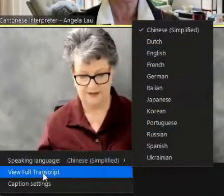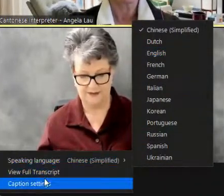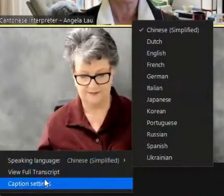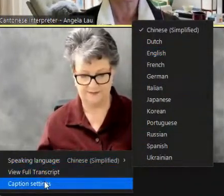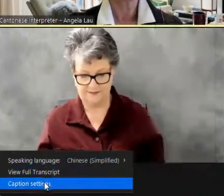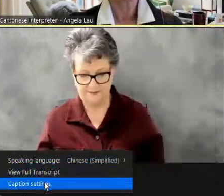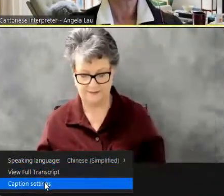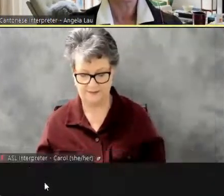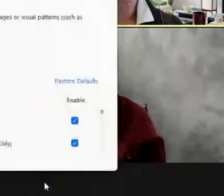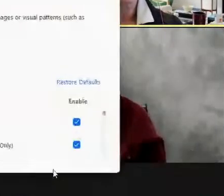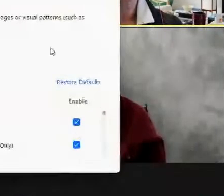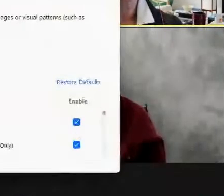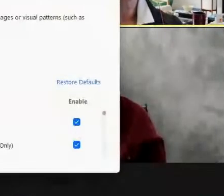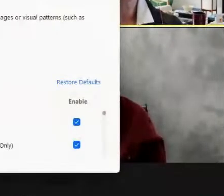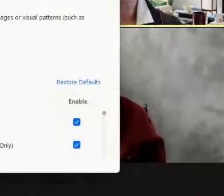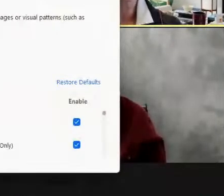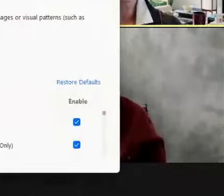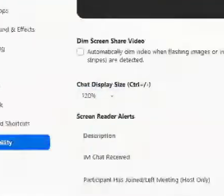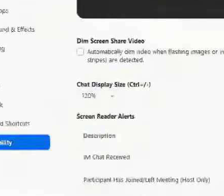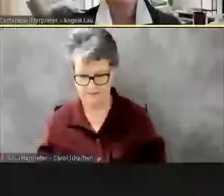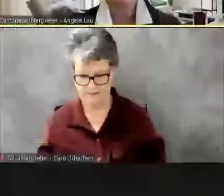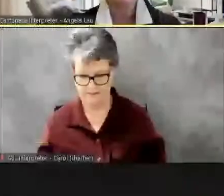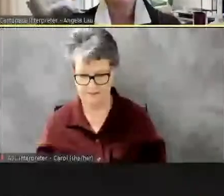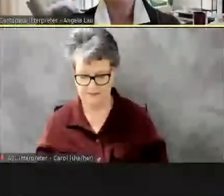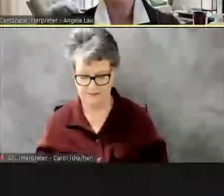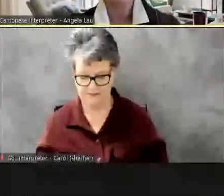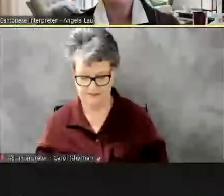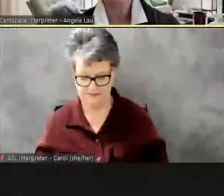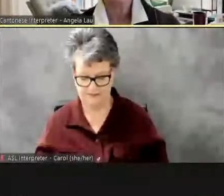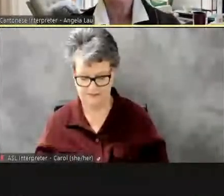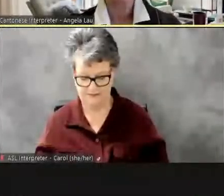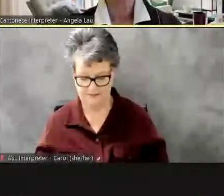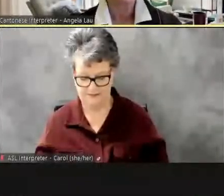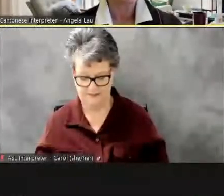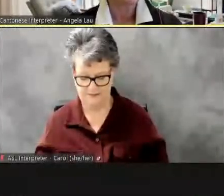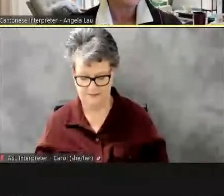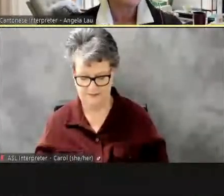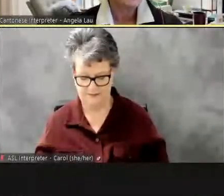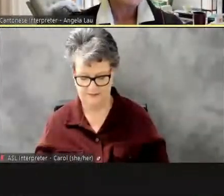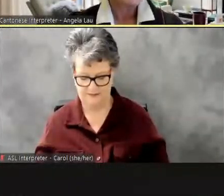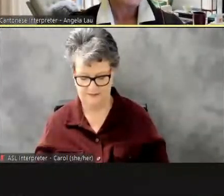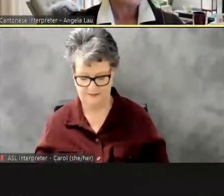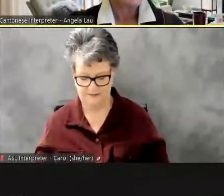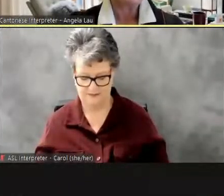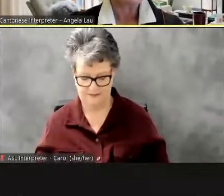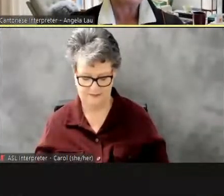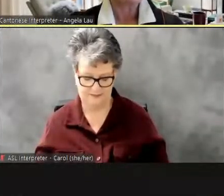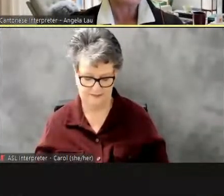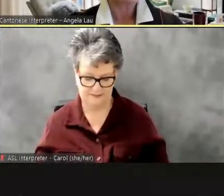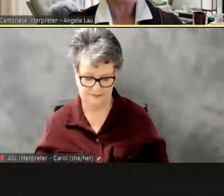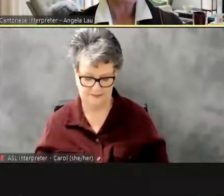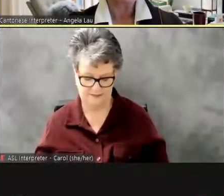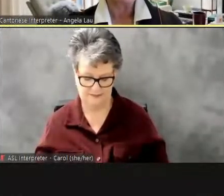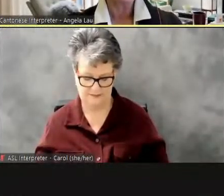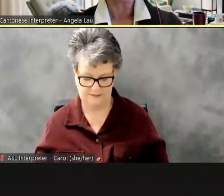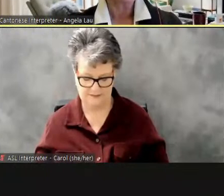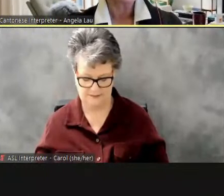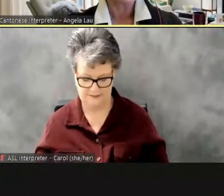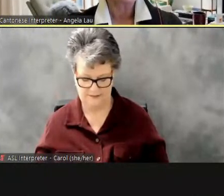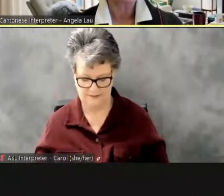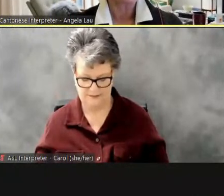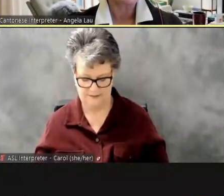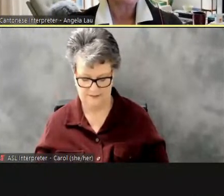議係提供西班牙語同埋普通話粵語嘅口譯服務。你可以選擇，如果你